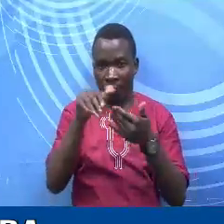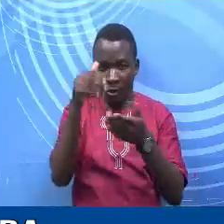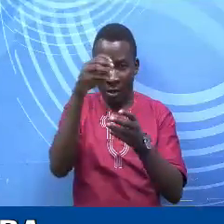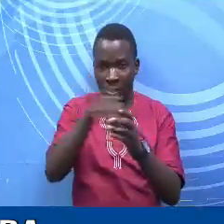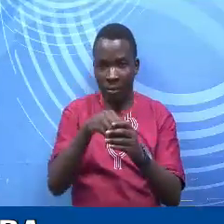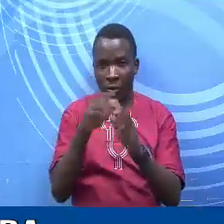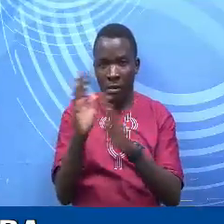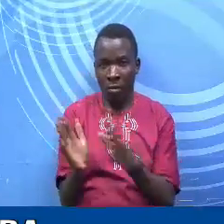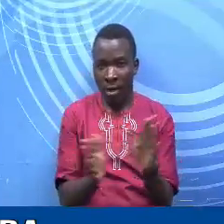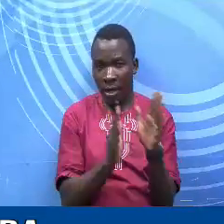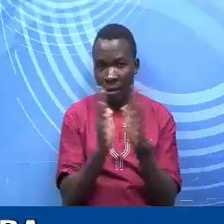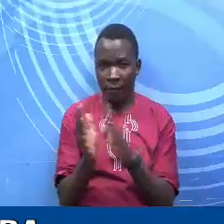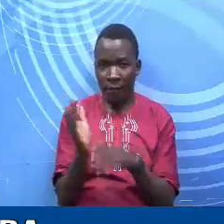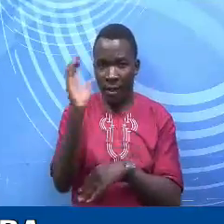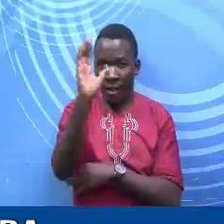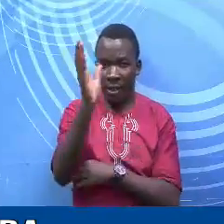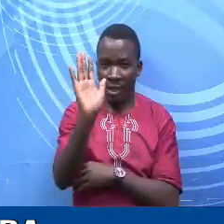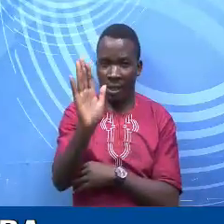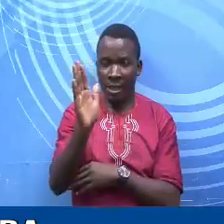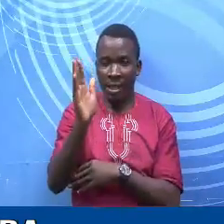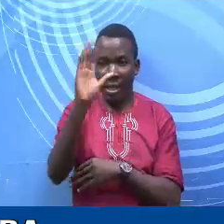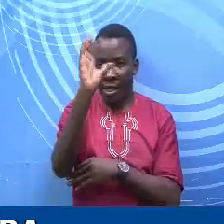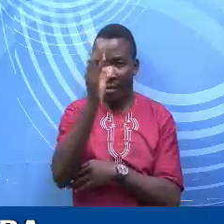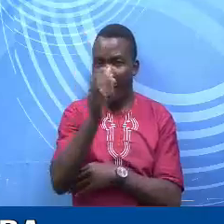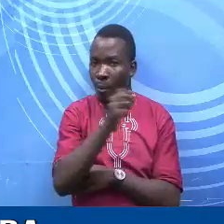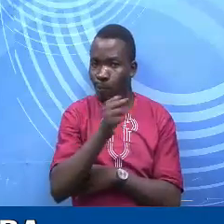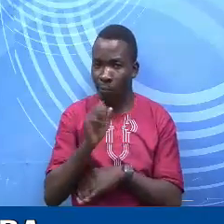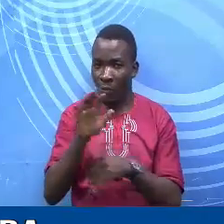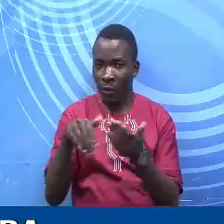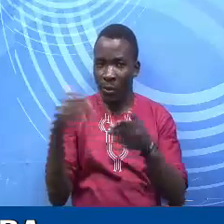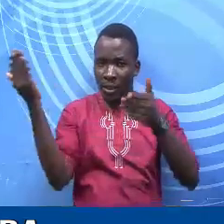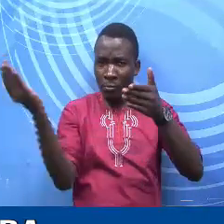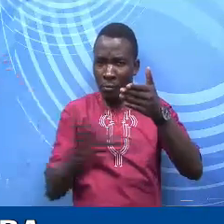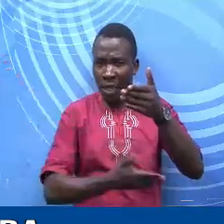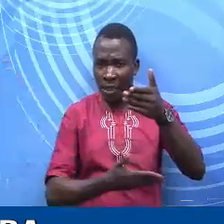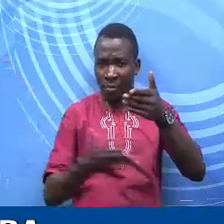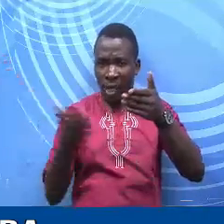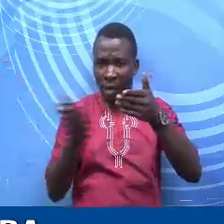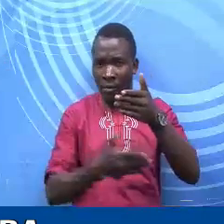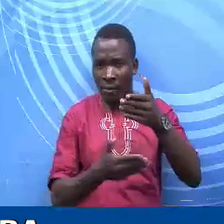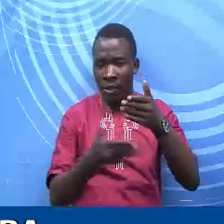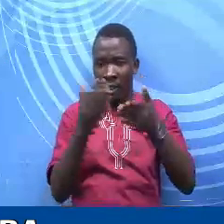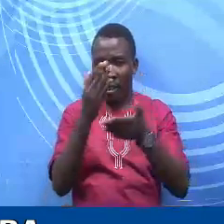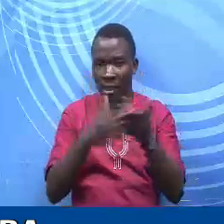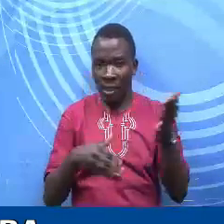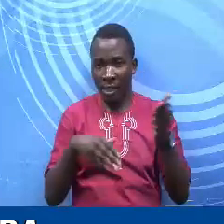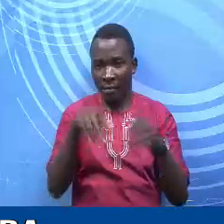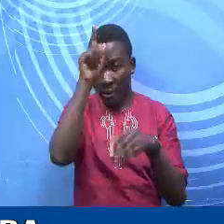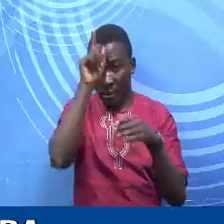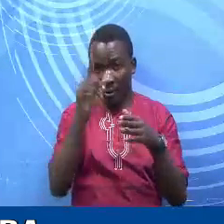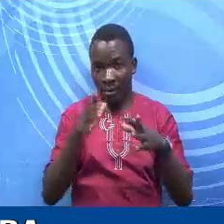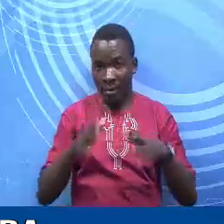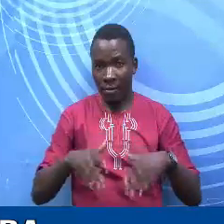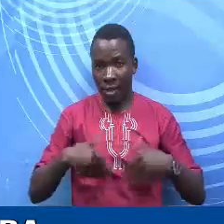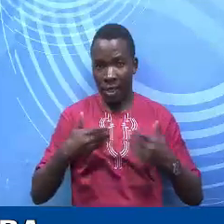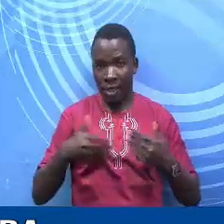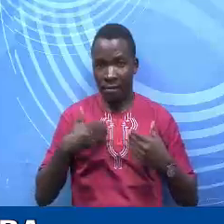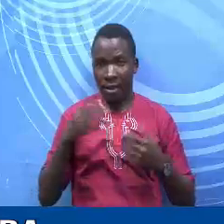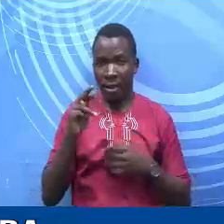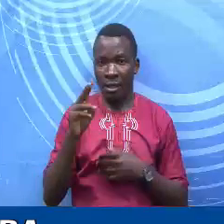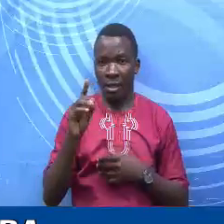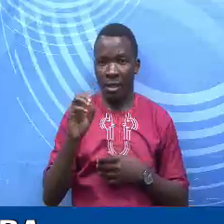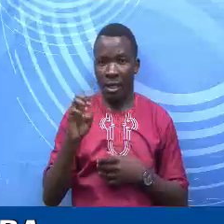agatunganyirizwa ishyamba. Ibiti bishaje byose biratemwa cyangwa se bikarimburwa, ibyo bamwe mu baturage bishimira. Ndekezi Olivier